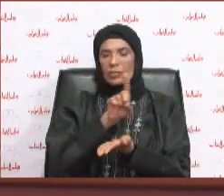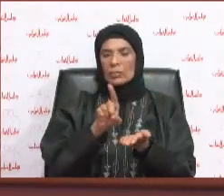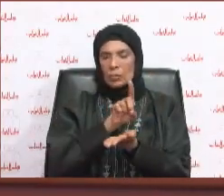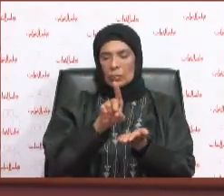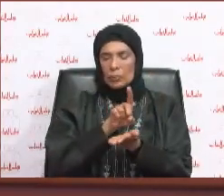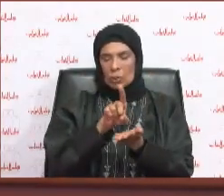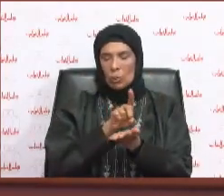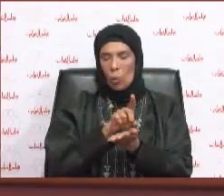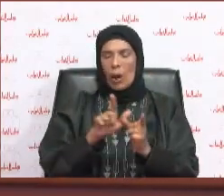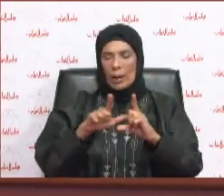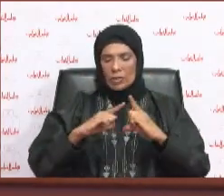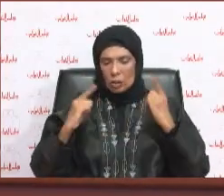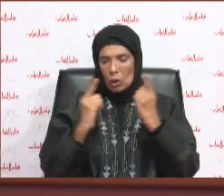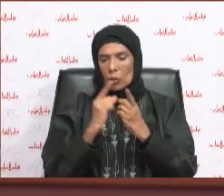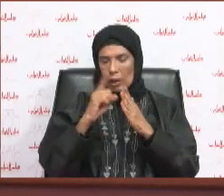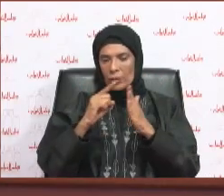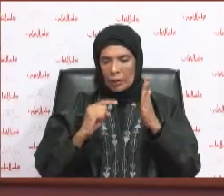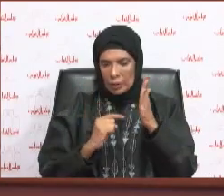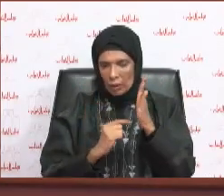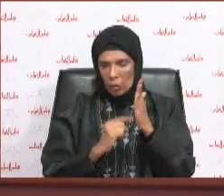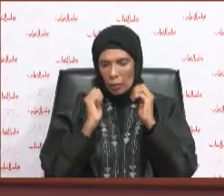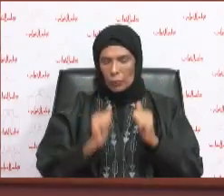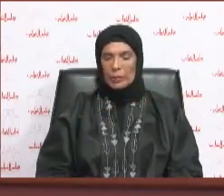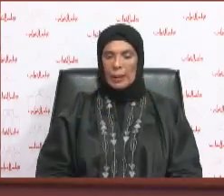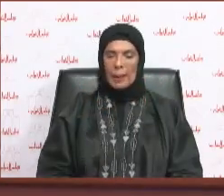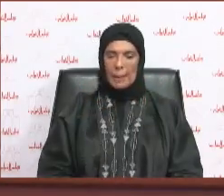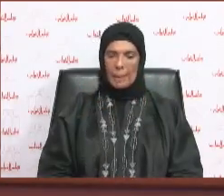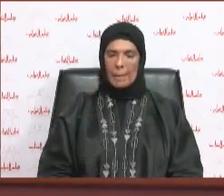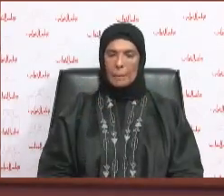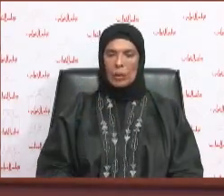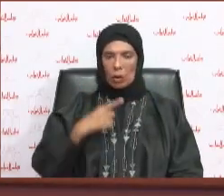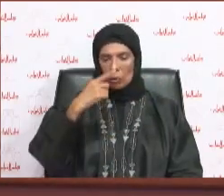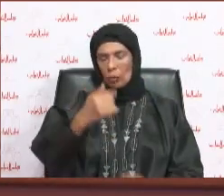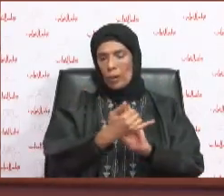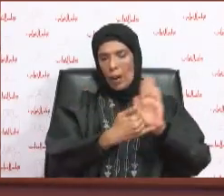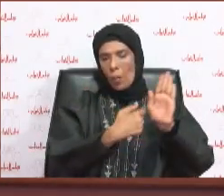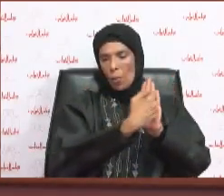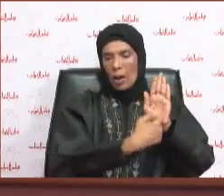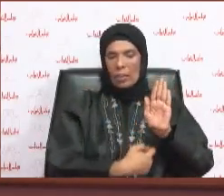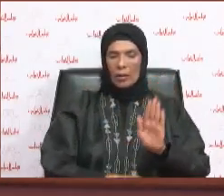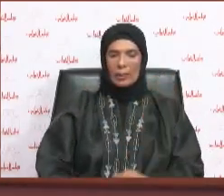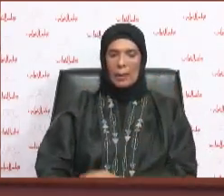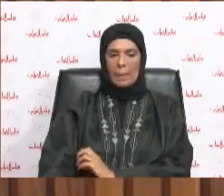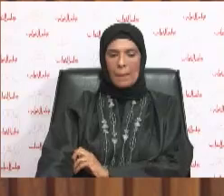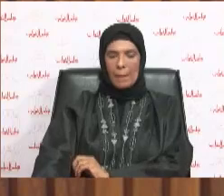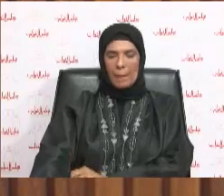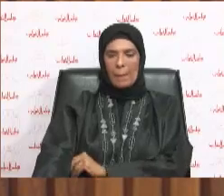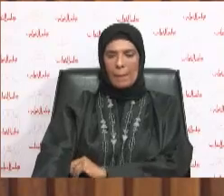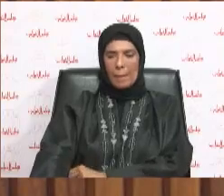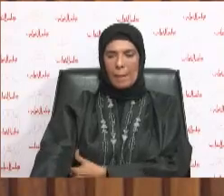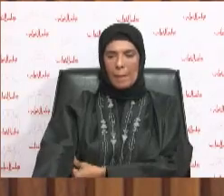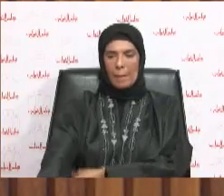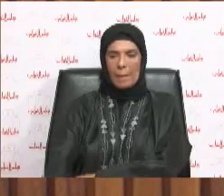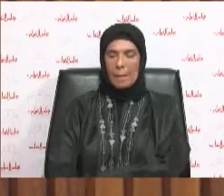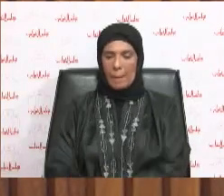بصفة أصلية وإلى لجنة الشؤون التشريعية والقانونية لإبداء الملاحظات. شكرا معالي الرئيس. شكرا لك سعادة نائب